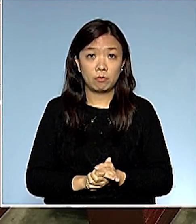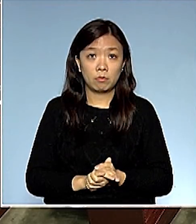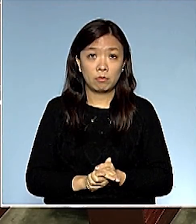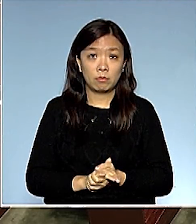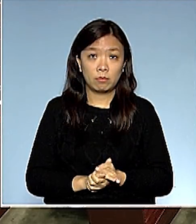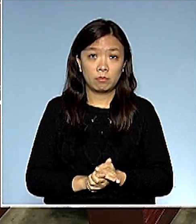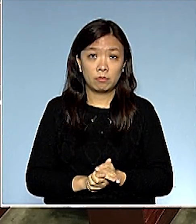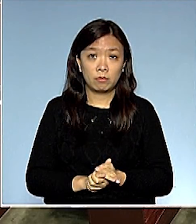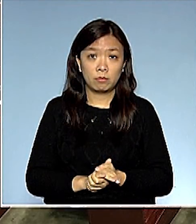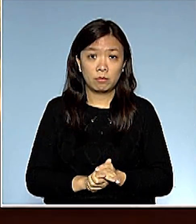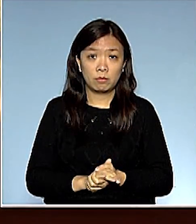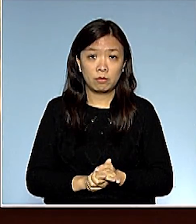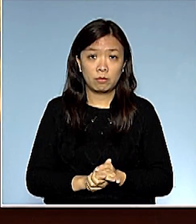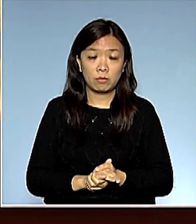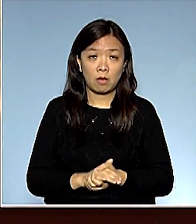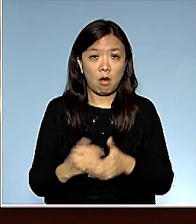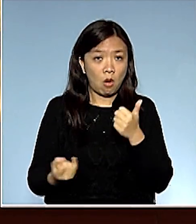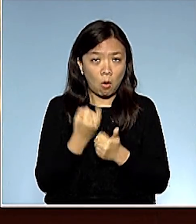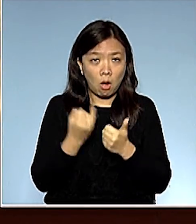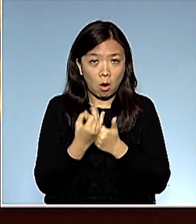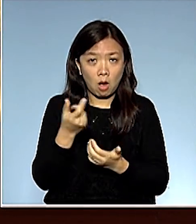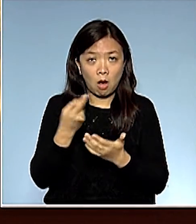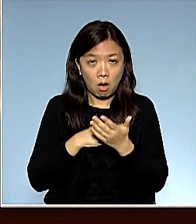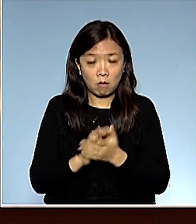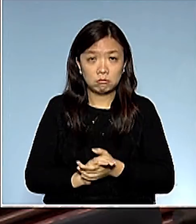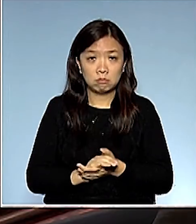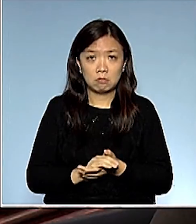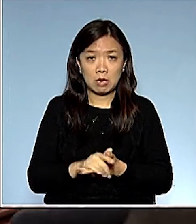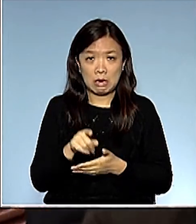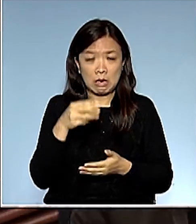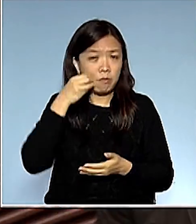借題借路就是違規，完全是失禮了大律師的行業。